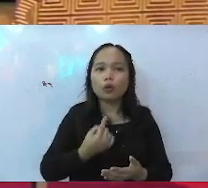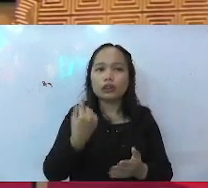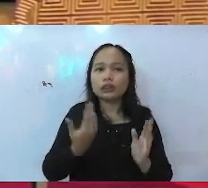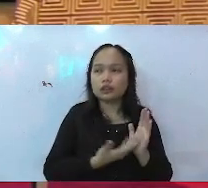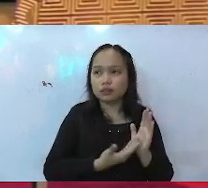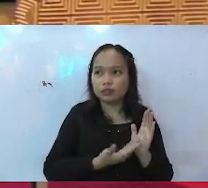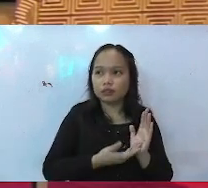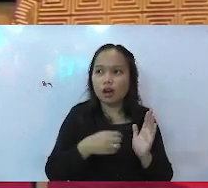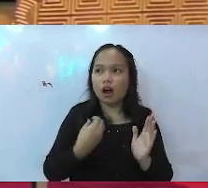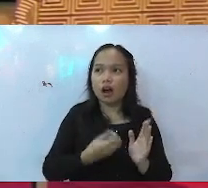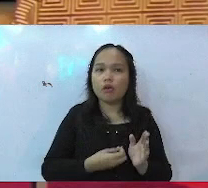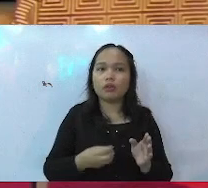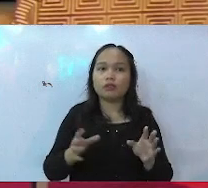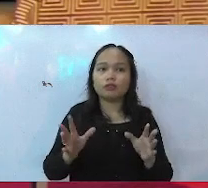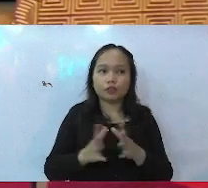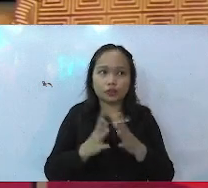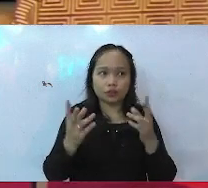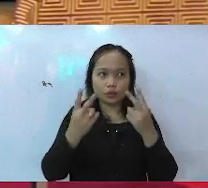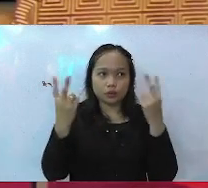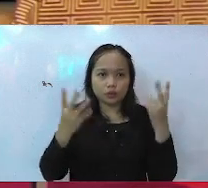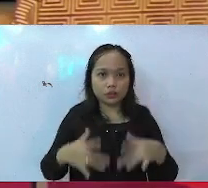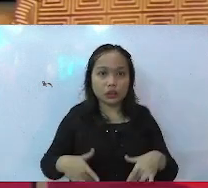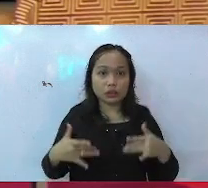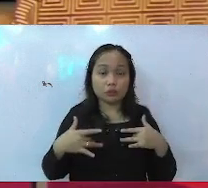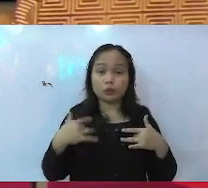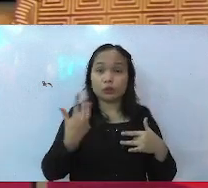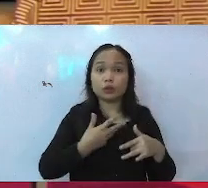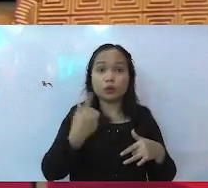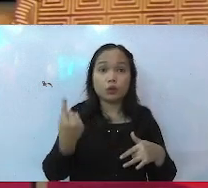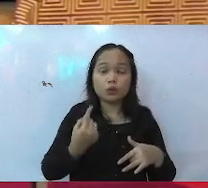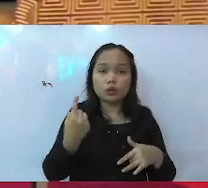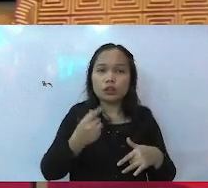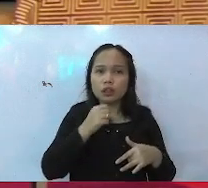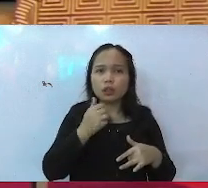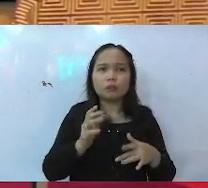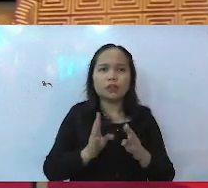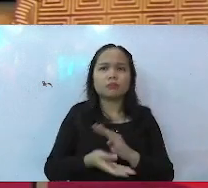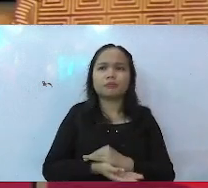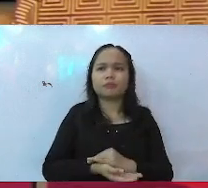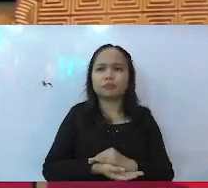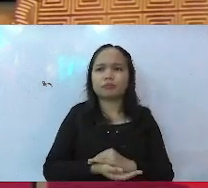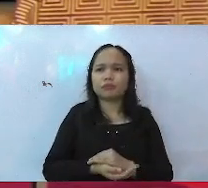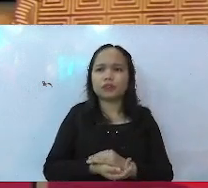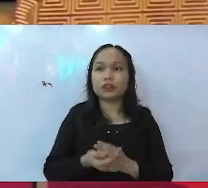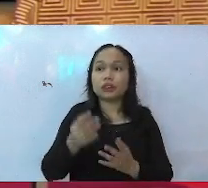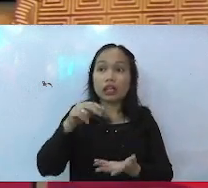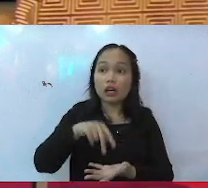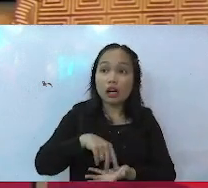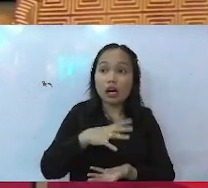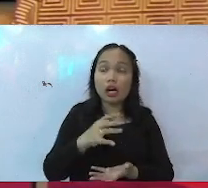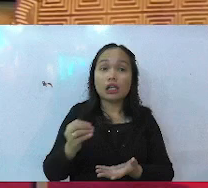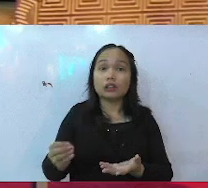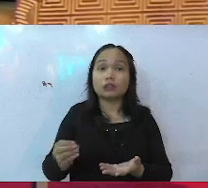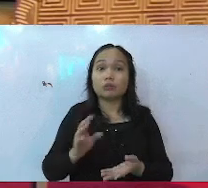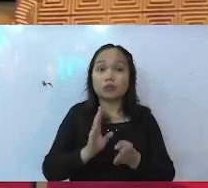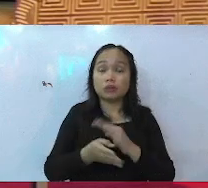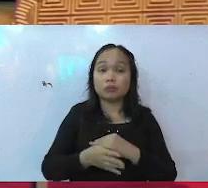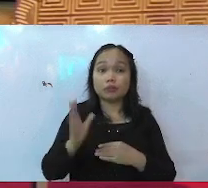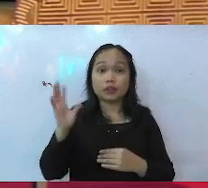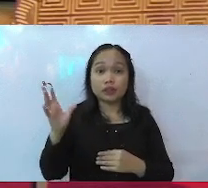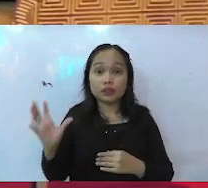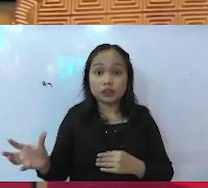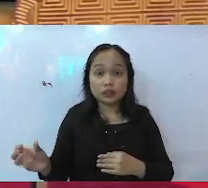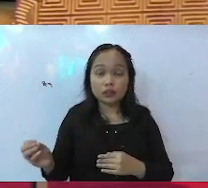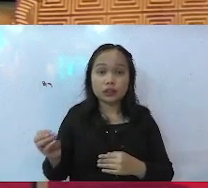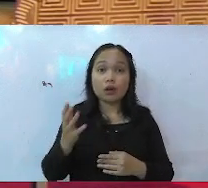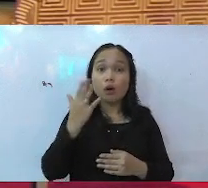your Victorious life hindi kayo nag-stand up at hindi kay kayo naging standout para maging Victorious no Kaya ka nakakapag stand up at